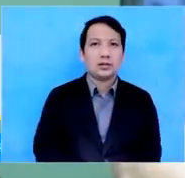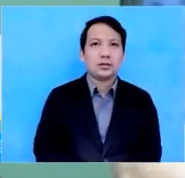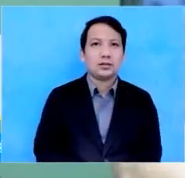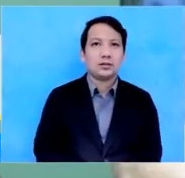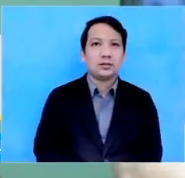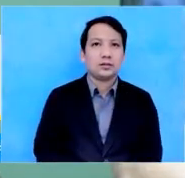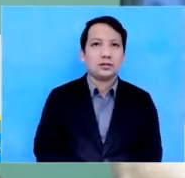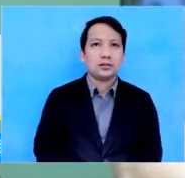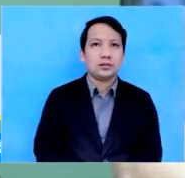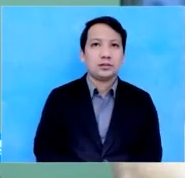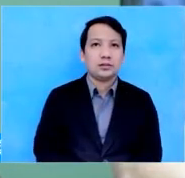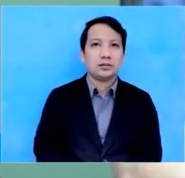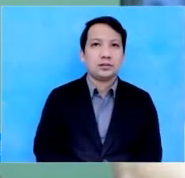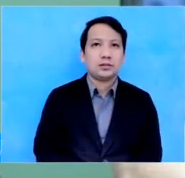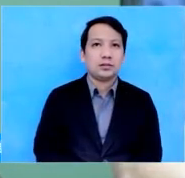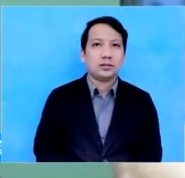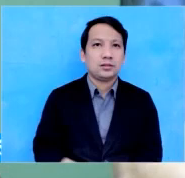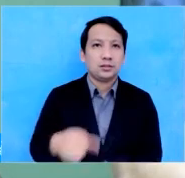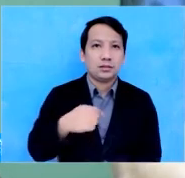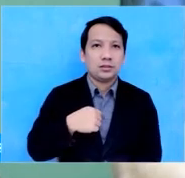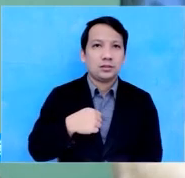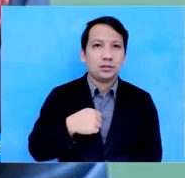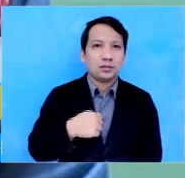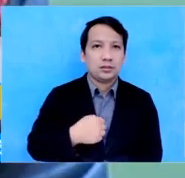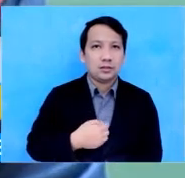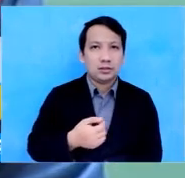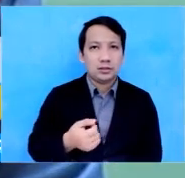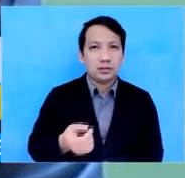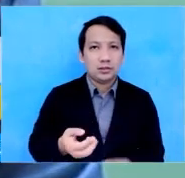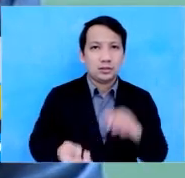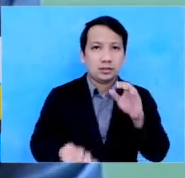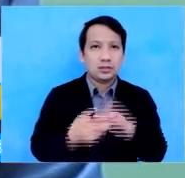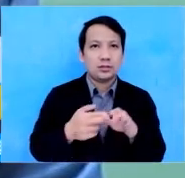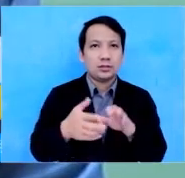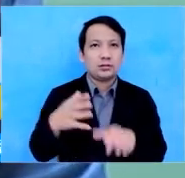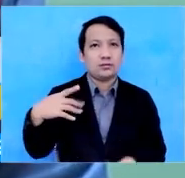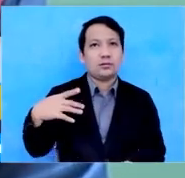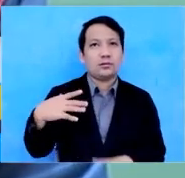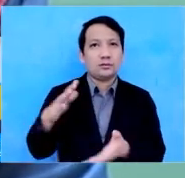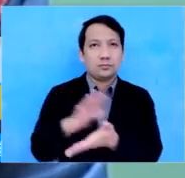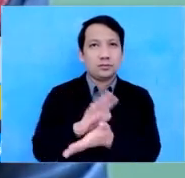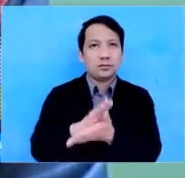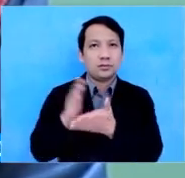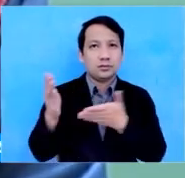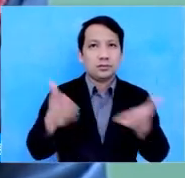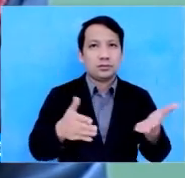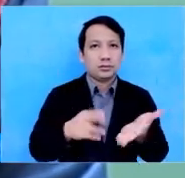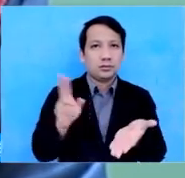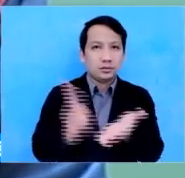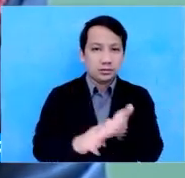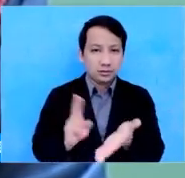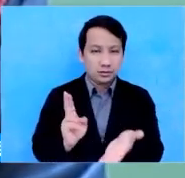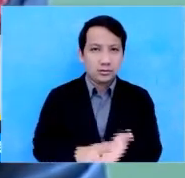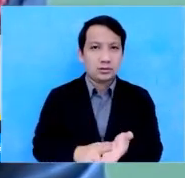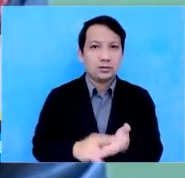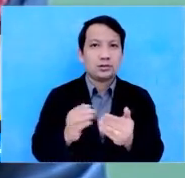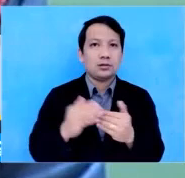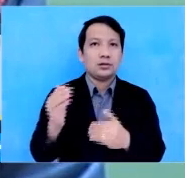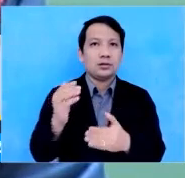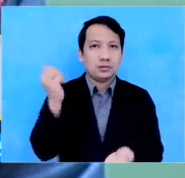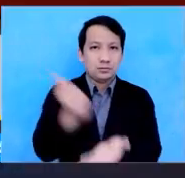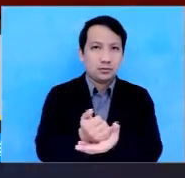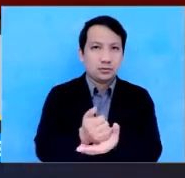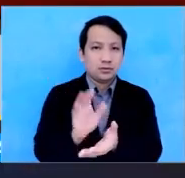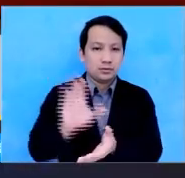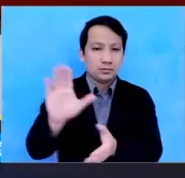sign a courtesy resignation. Inaantay ko lang yung papel para pipirmahan ko yan for the approval, of course, of